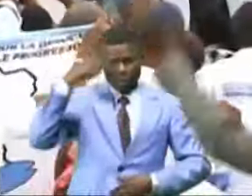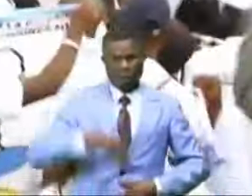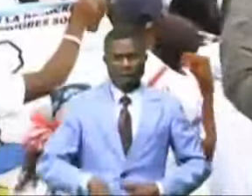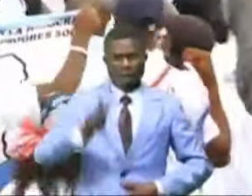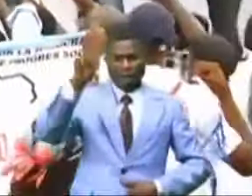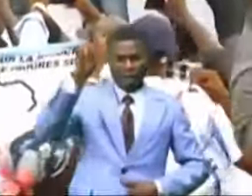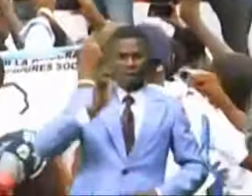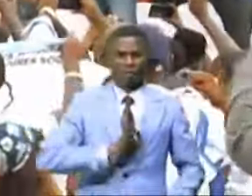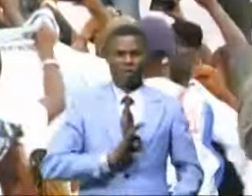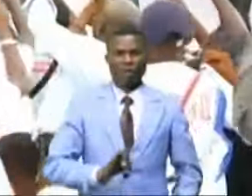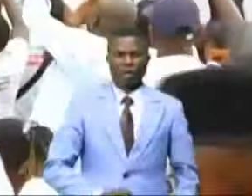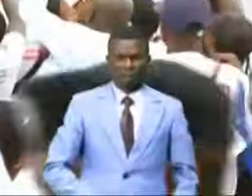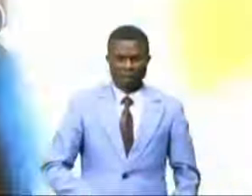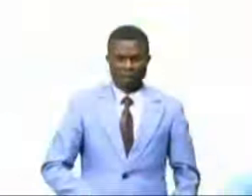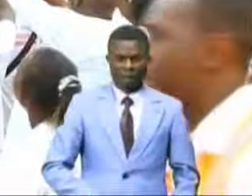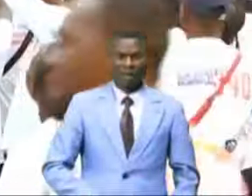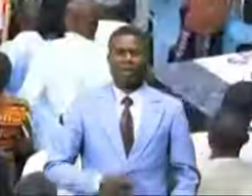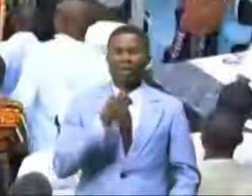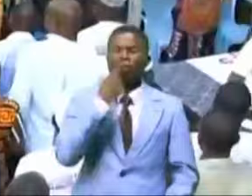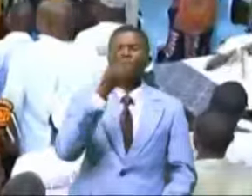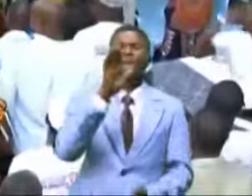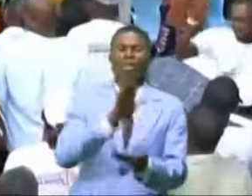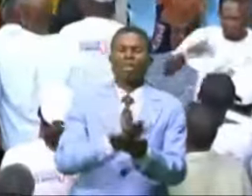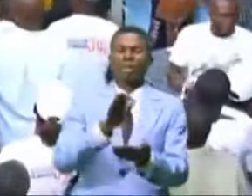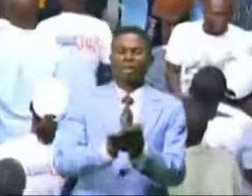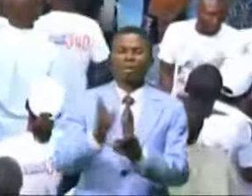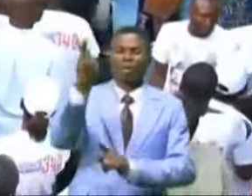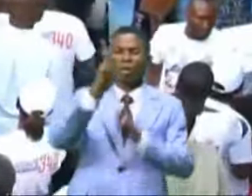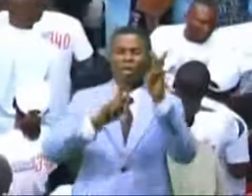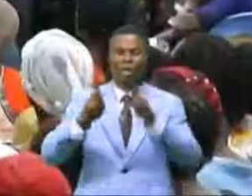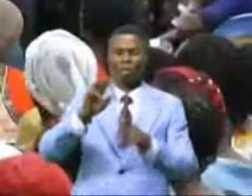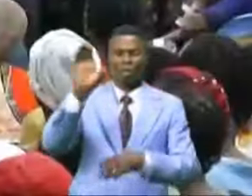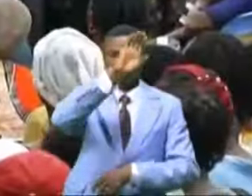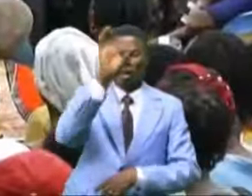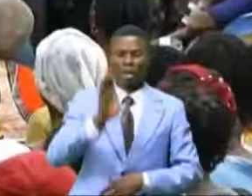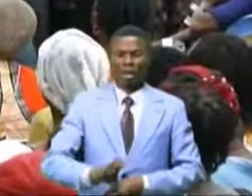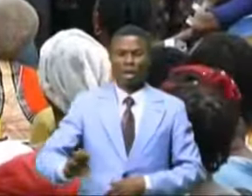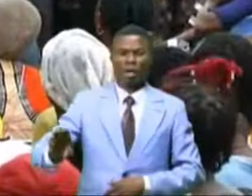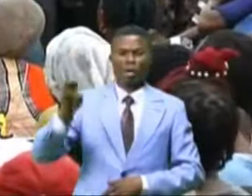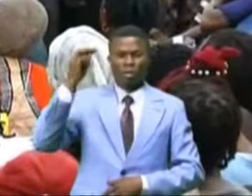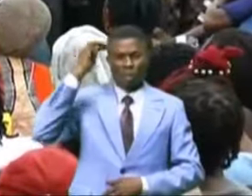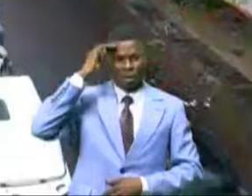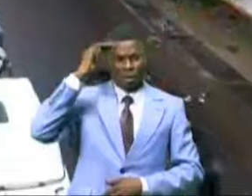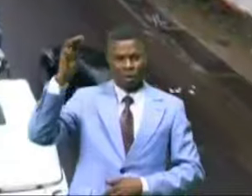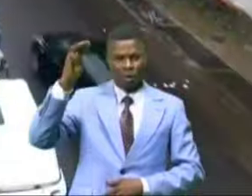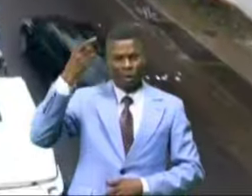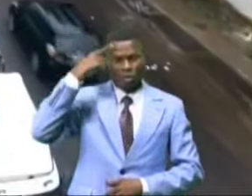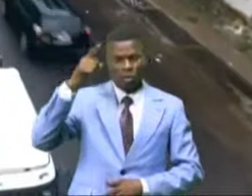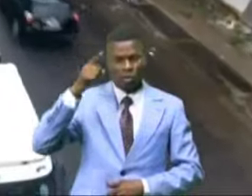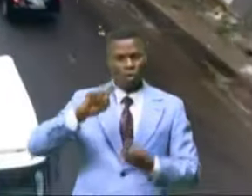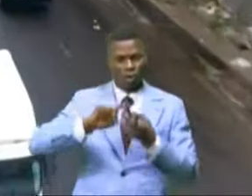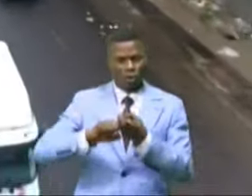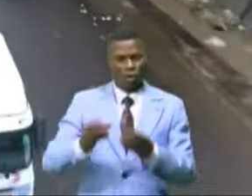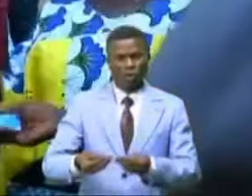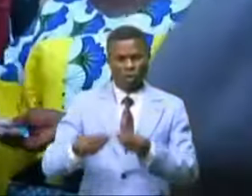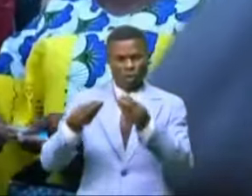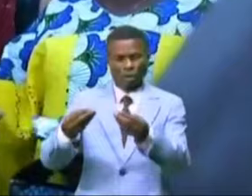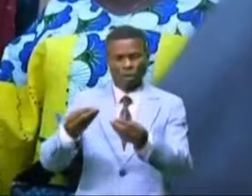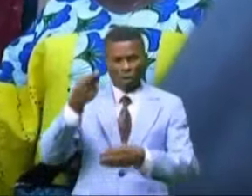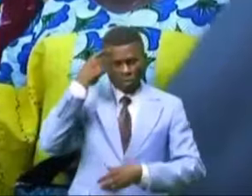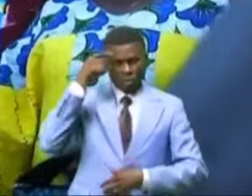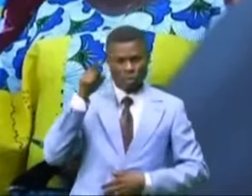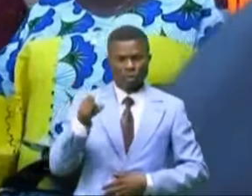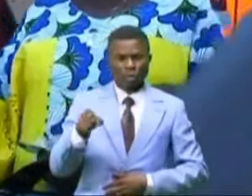dernier n'a pas manqué de remercier les habitants de cette municipalité pour la marque de confiance manifestée